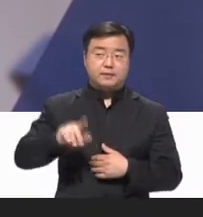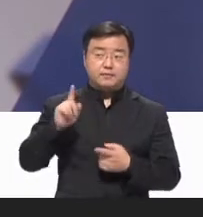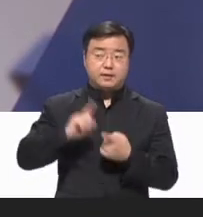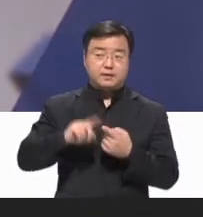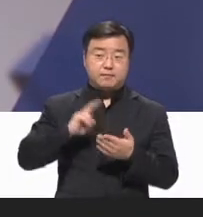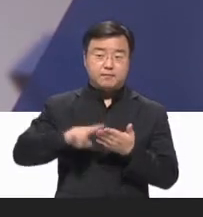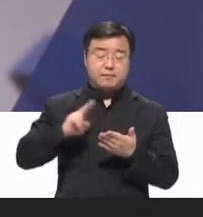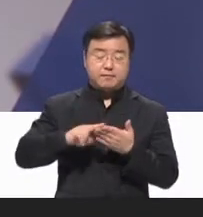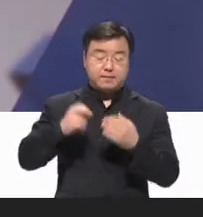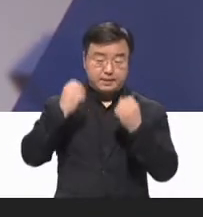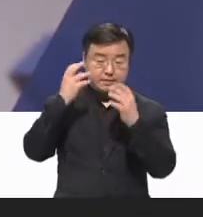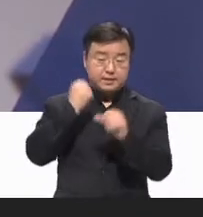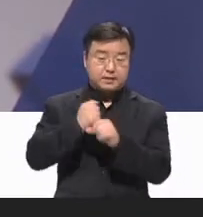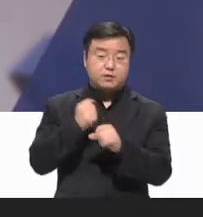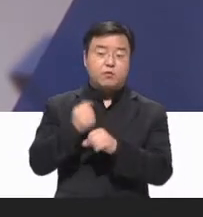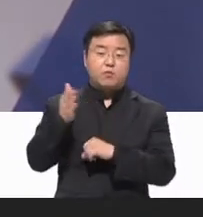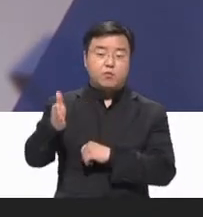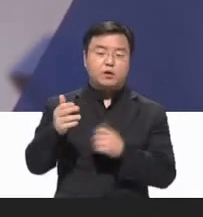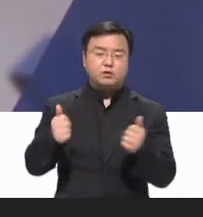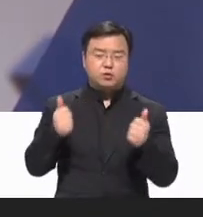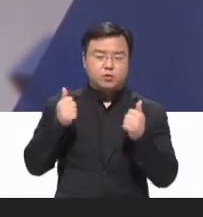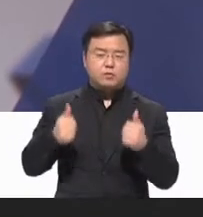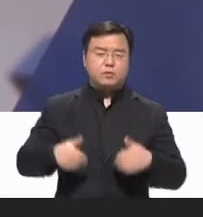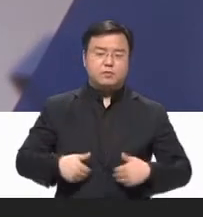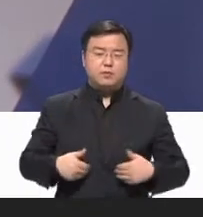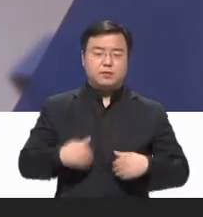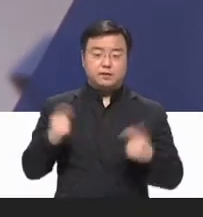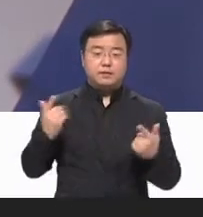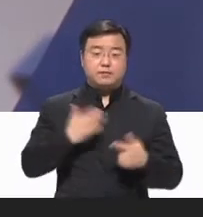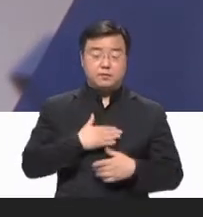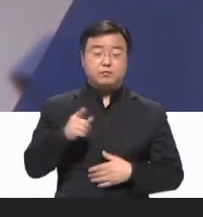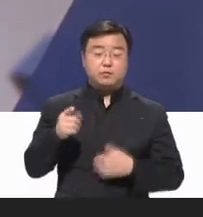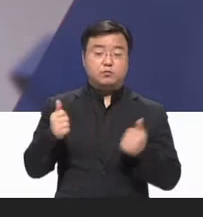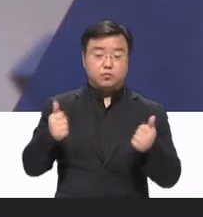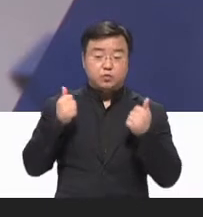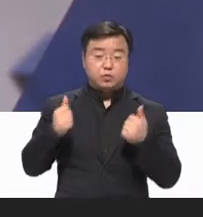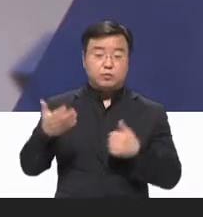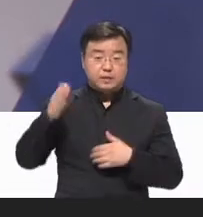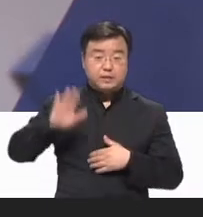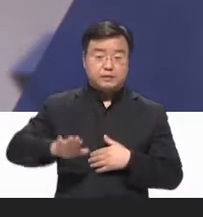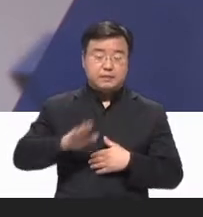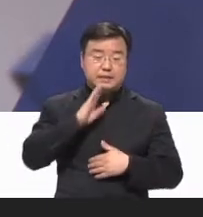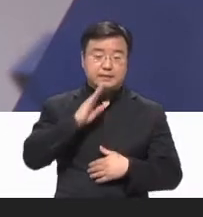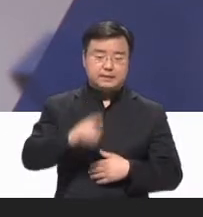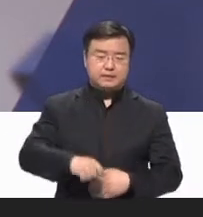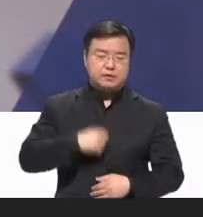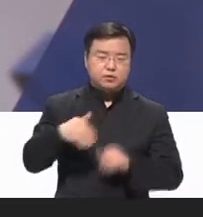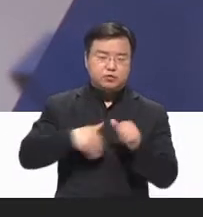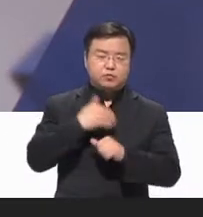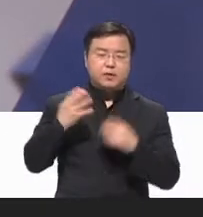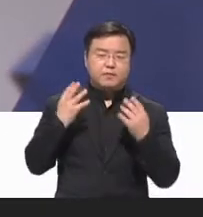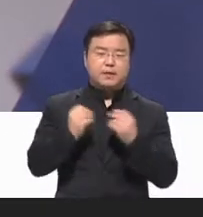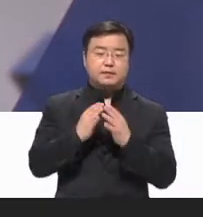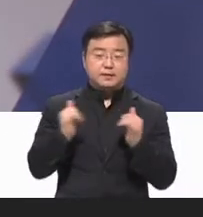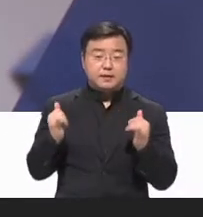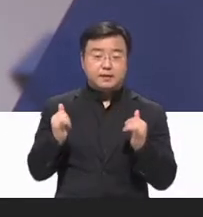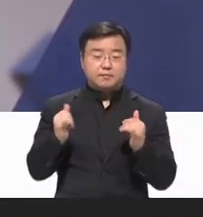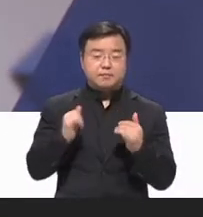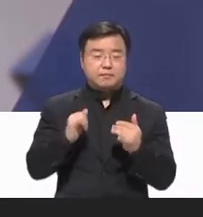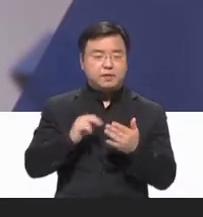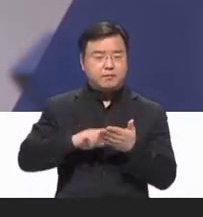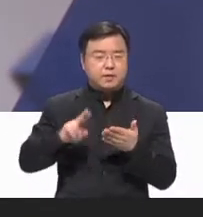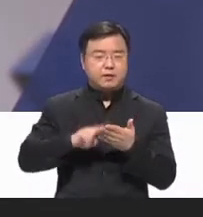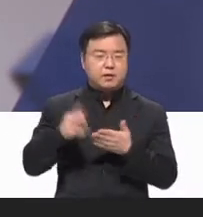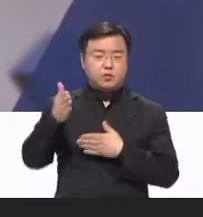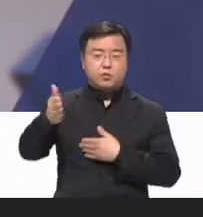할 수 있는건 아닙니다 예 저는 마상 창 학교를 나오긴 했지만 실제로 주변에 많은 작가님들이 마나를 전공하지 않은 분들도